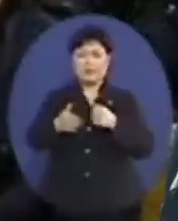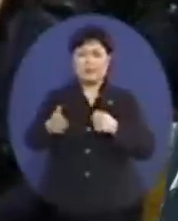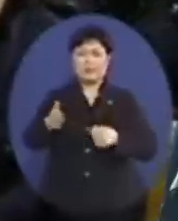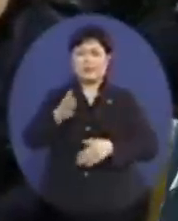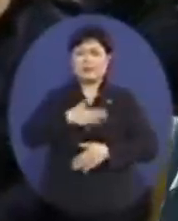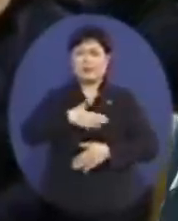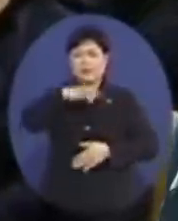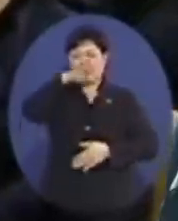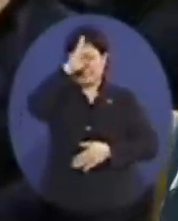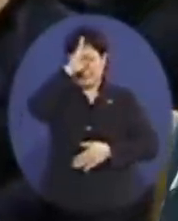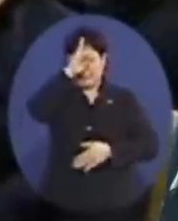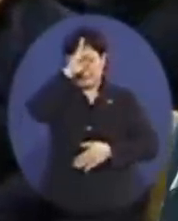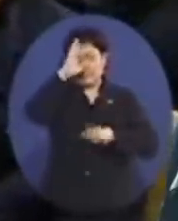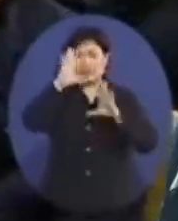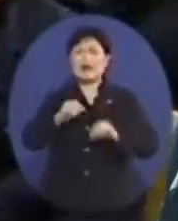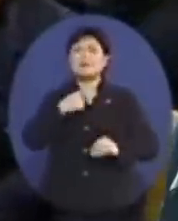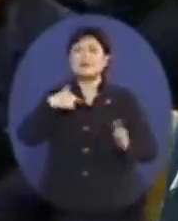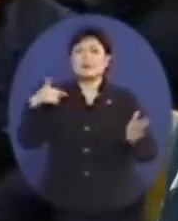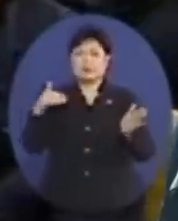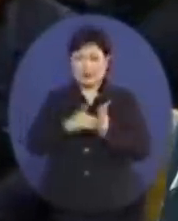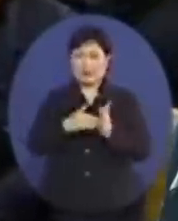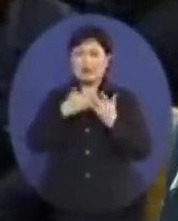내가 나음을 얻었도다.